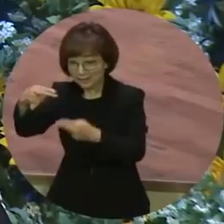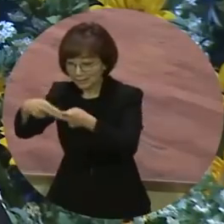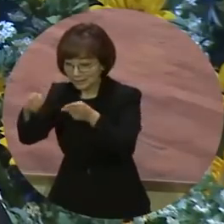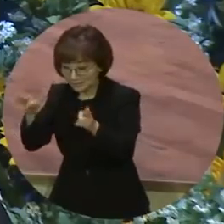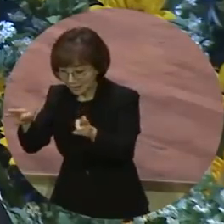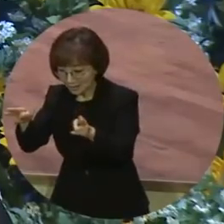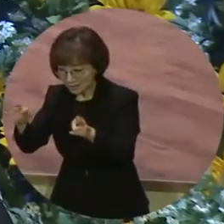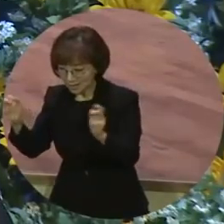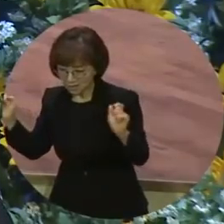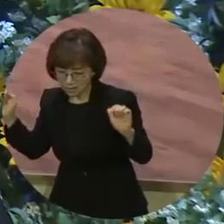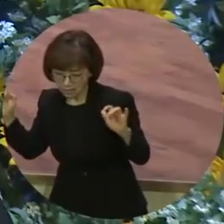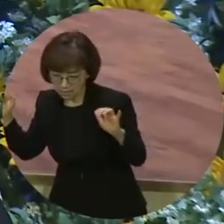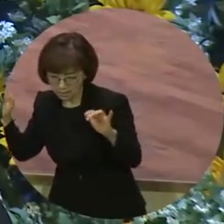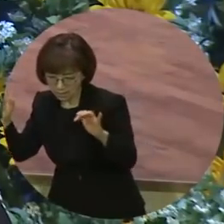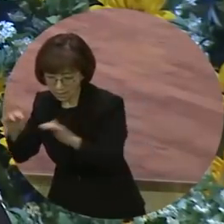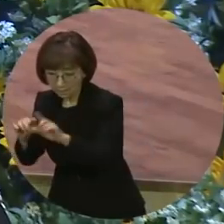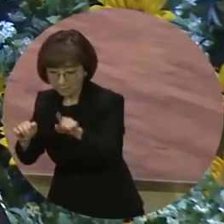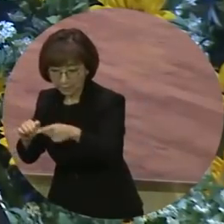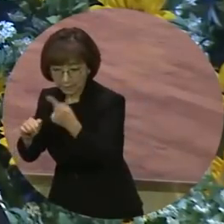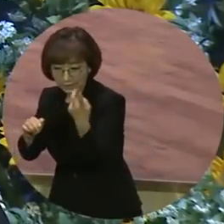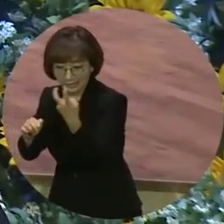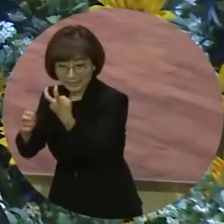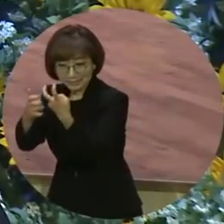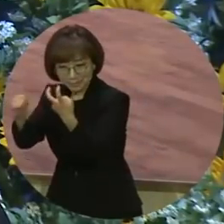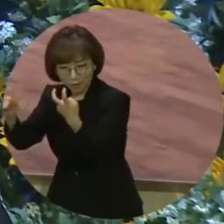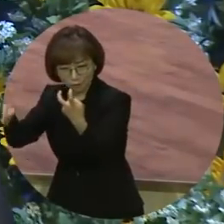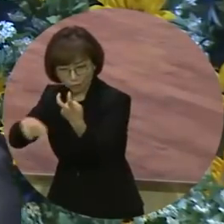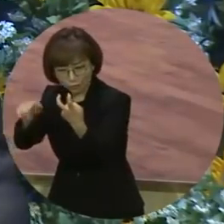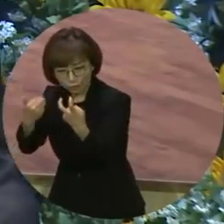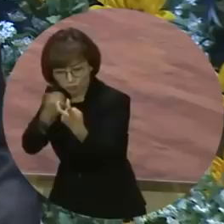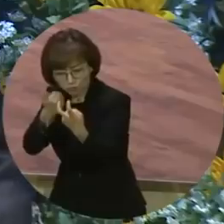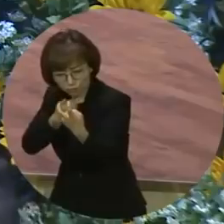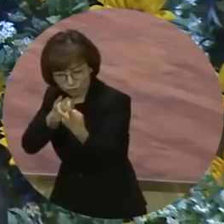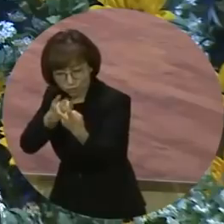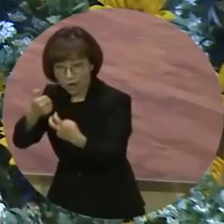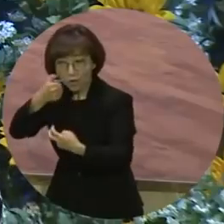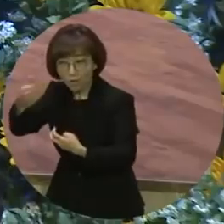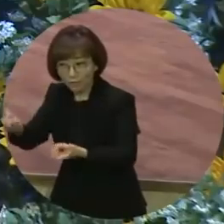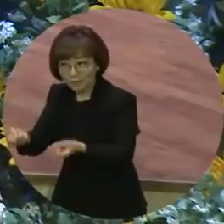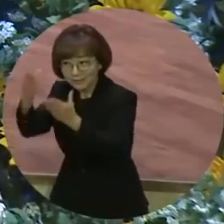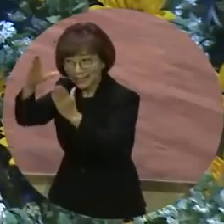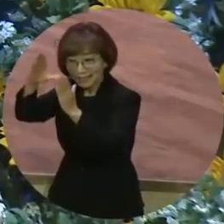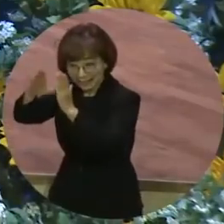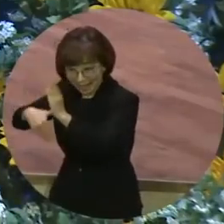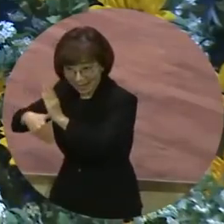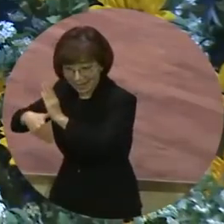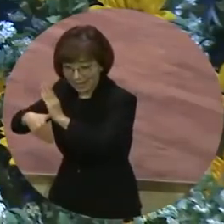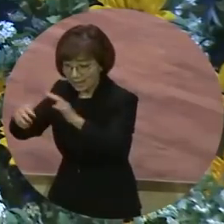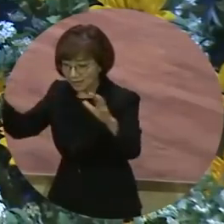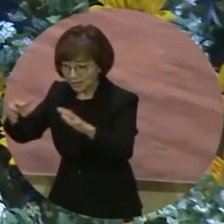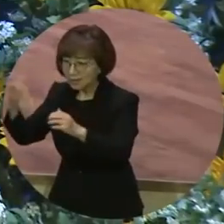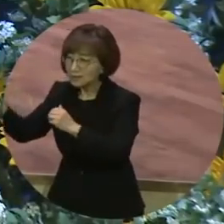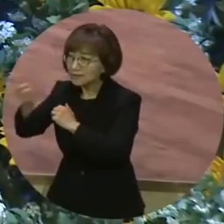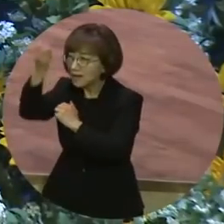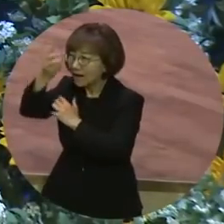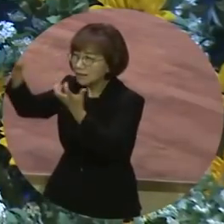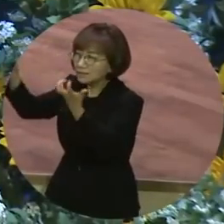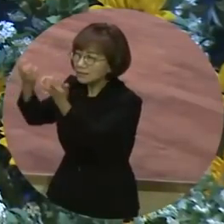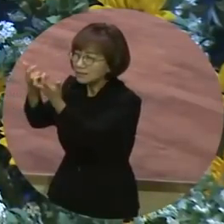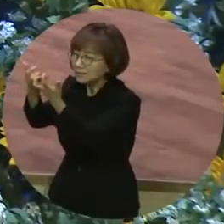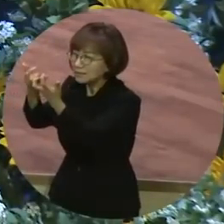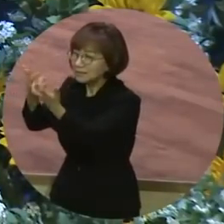120명 성도 중에서 있었지 않았느냐, 오순절날 이 마가다락방에 성령이 임하는